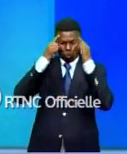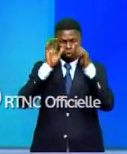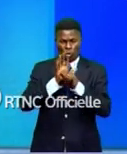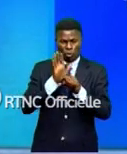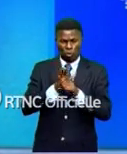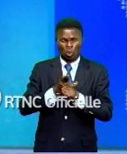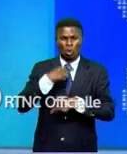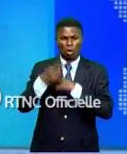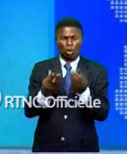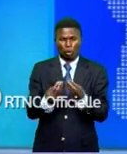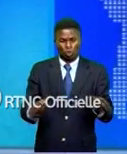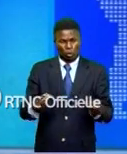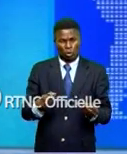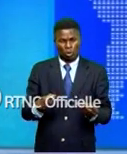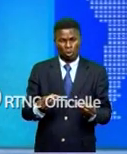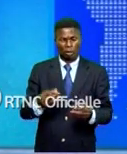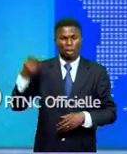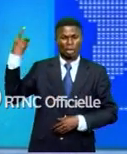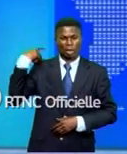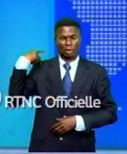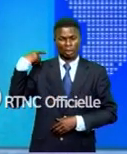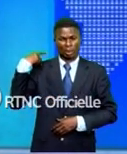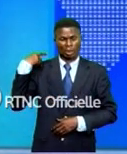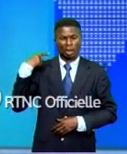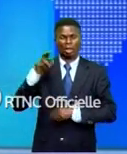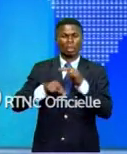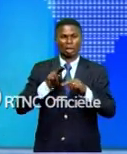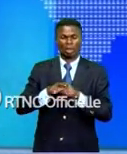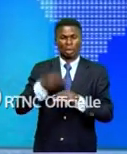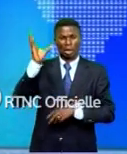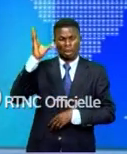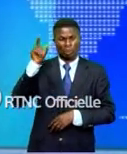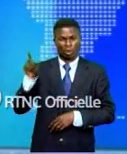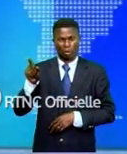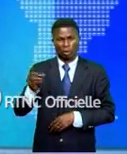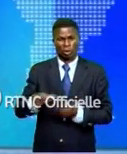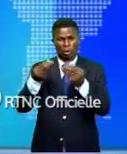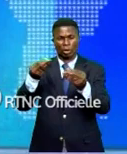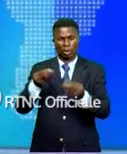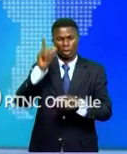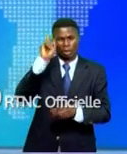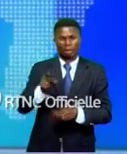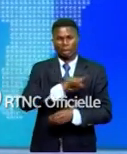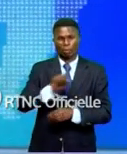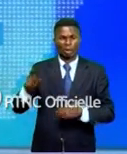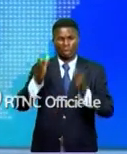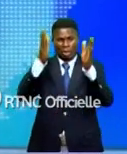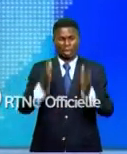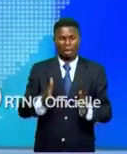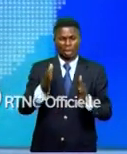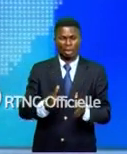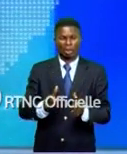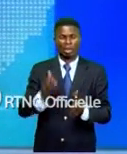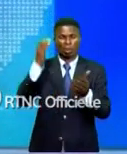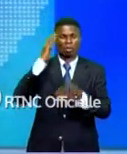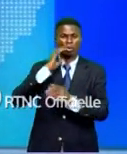un début de solution peut-être, l'élu de cette circonscription électorale, Pierre Kangoudia, a remis plus de 100 000 sacs à sable pour